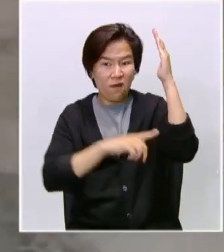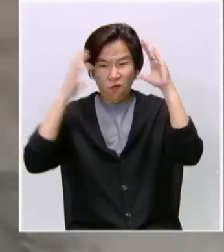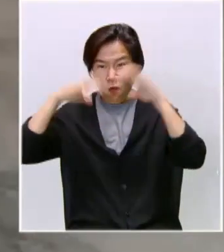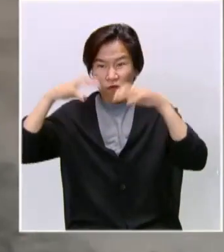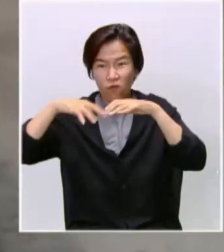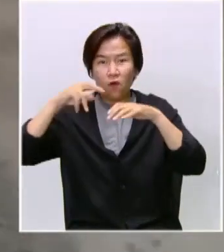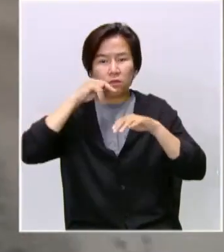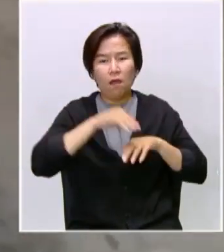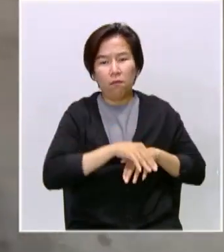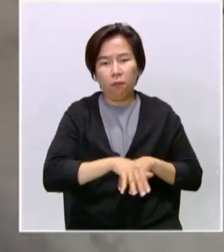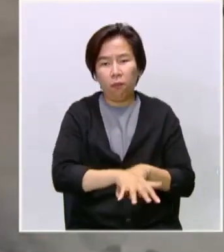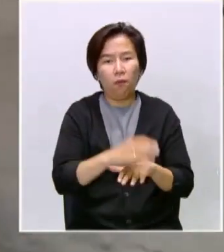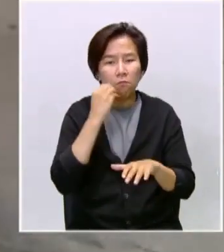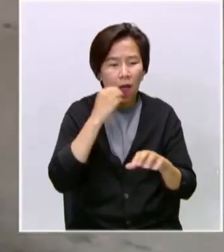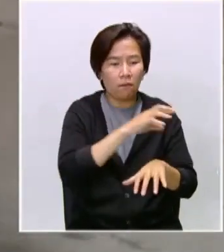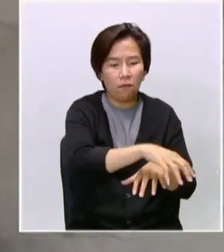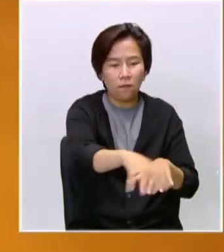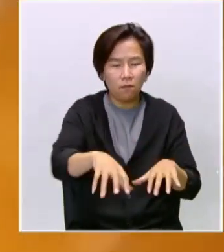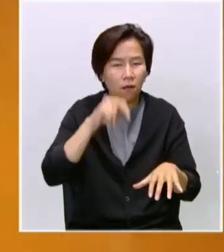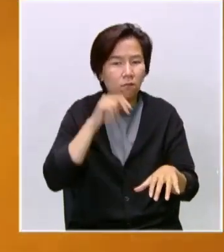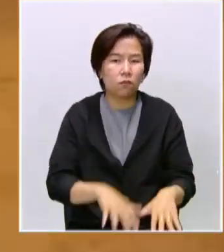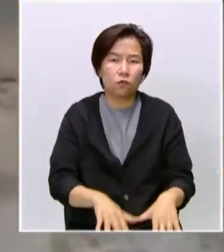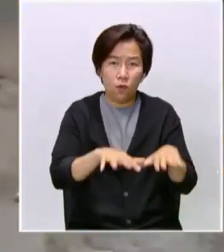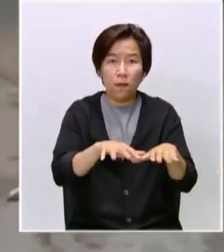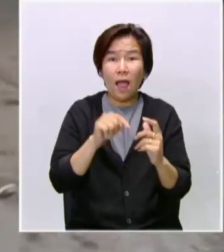บ้านเรือนประชาชนแล้วโดยเฉพาะที่อำเภอบันนังสตาค่ะ